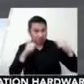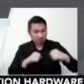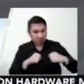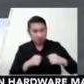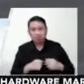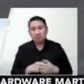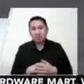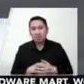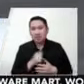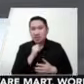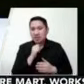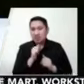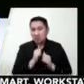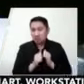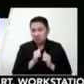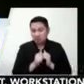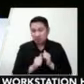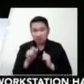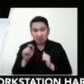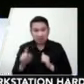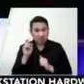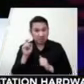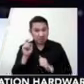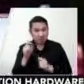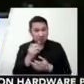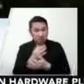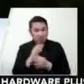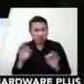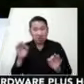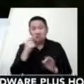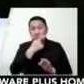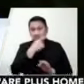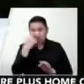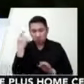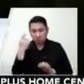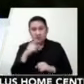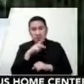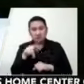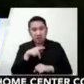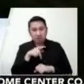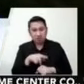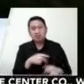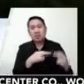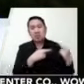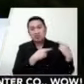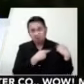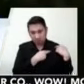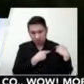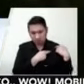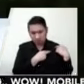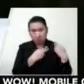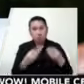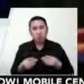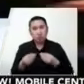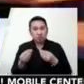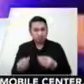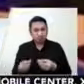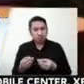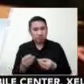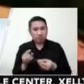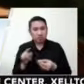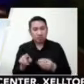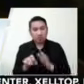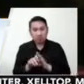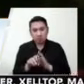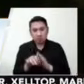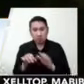nangangahulugang agar na rin siyang lalaya. Obligado raw kasi ang Pilipinas na sundin ang mga maaaring ipataw na kondisyon ng Indonesia tulad ng pagtuloy dito ng hatol sa kanya